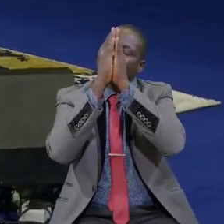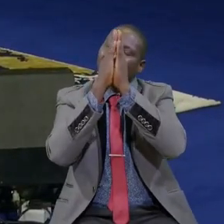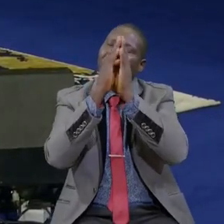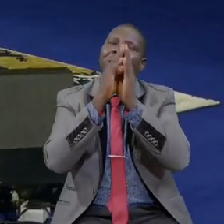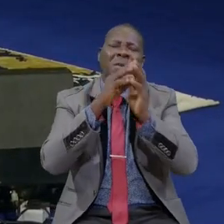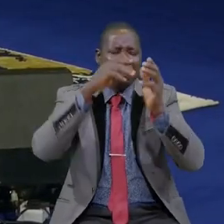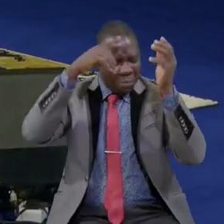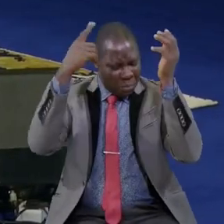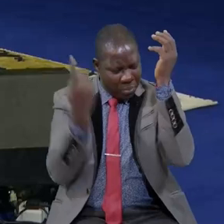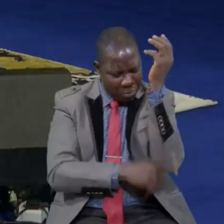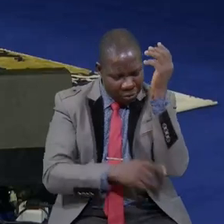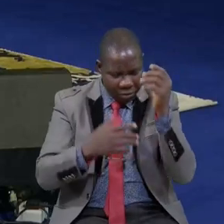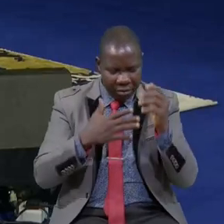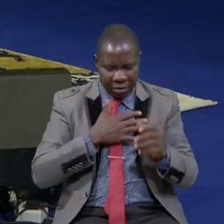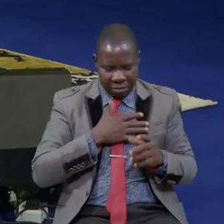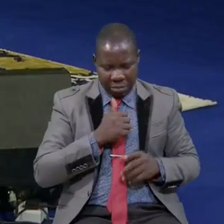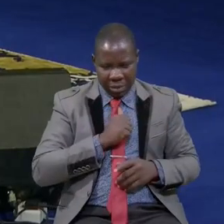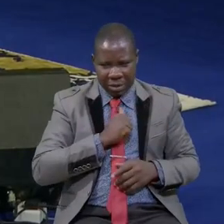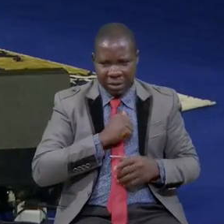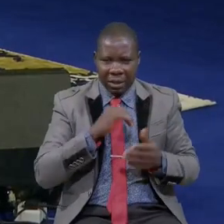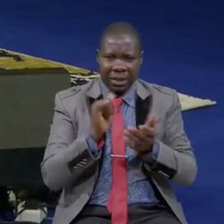je ne me suis pas puni moi-même,